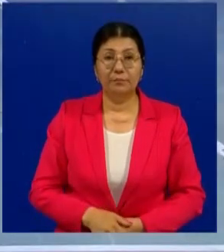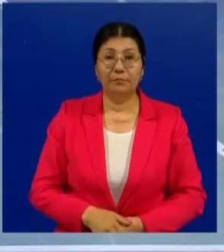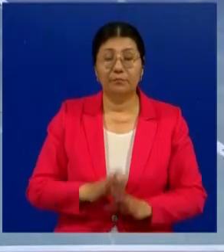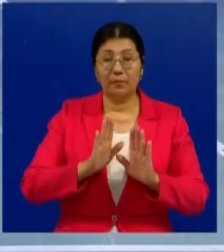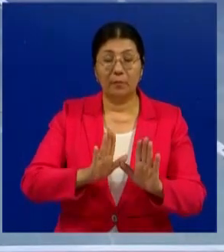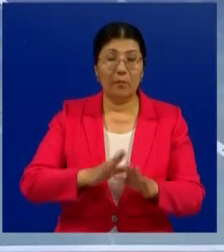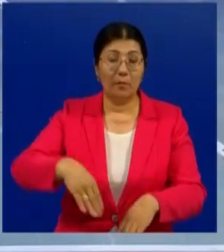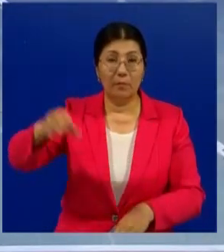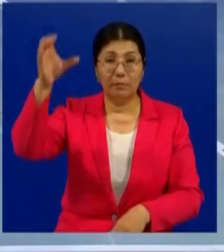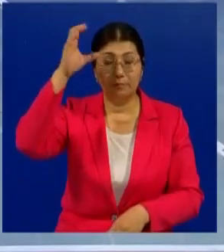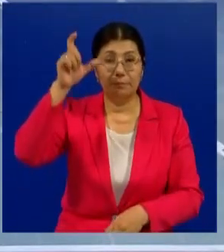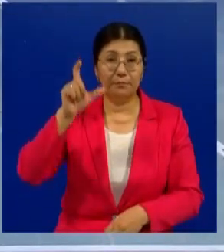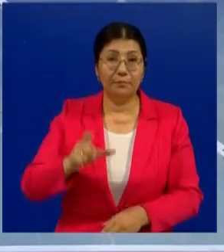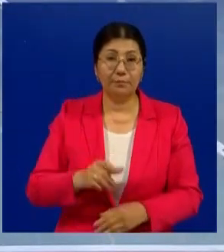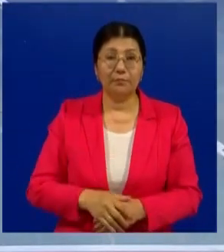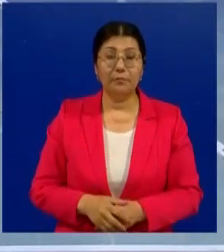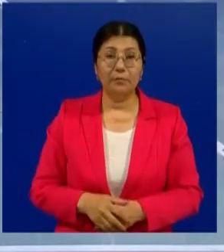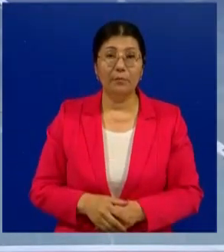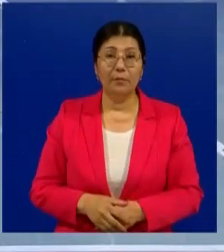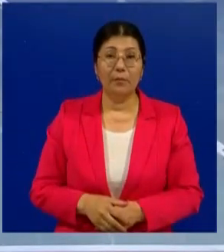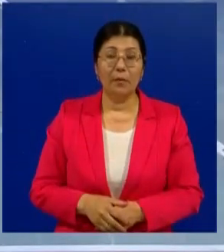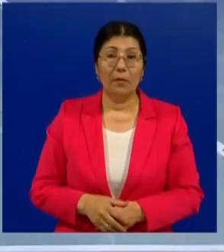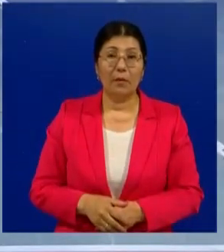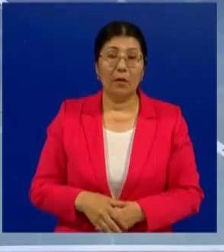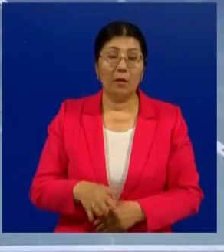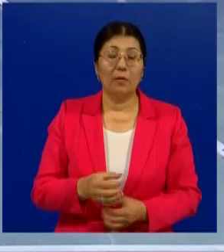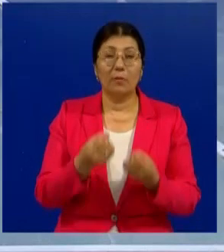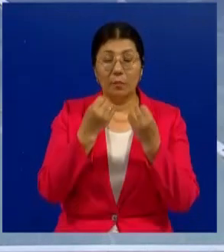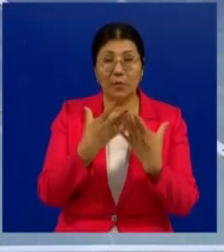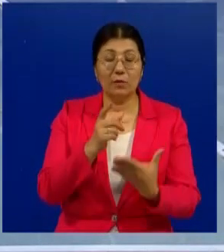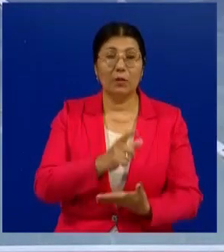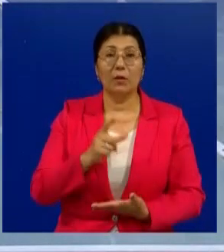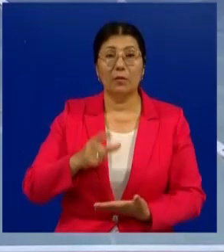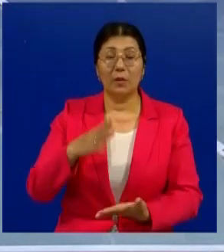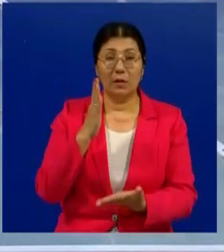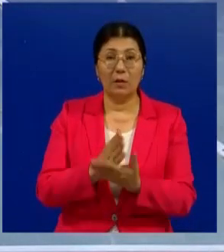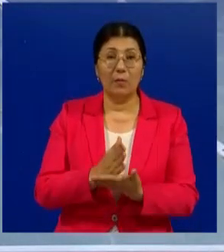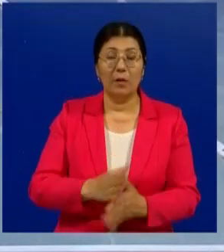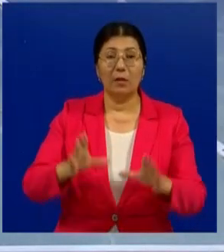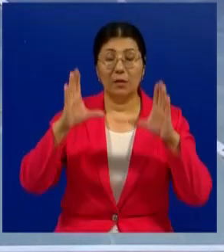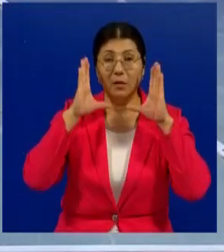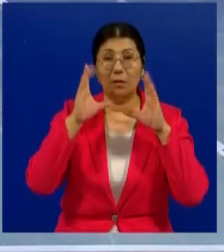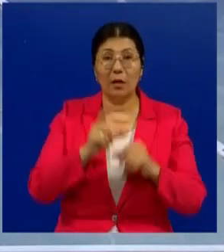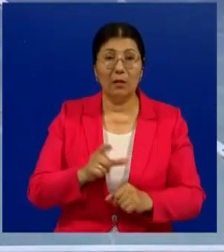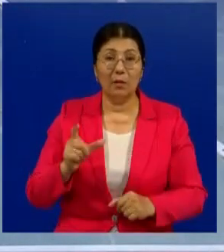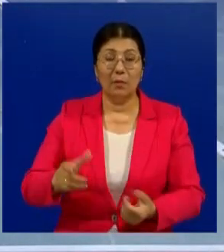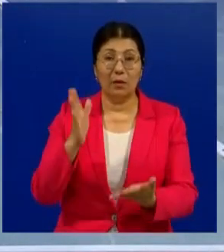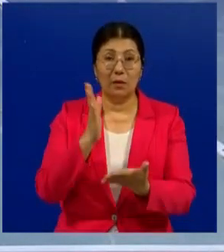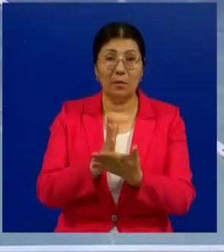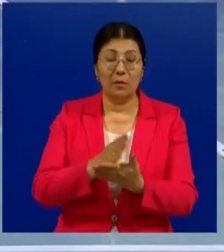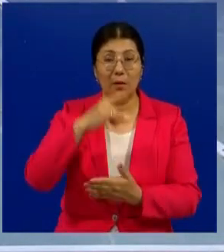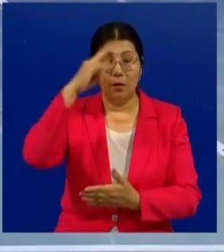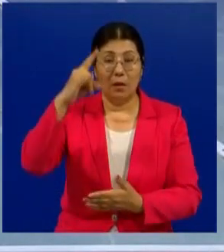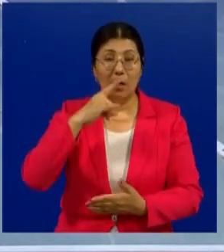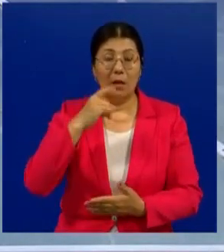қате пікір ме? Иә. Әрине қате пікір, жалпы шаруалар да бар оның ішінде. Одан кейін діни қайраткерлер де бар. Одан кейін қазақ